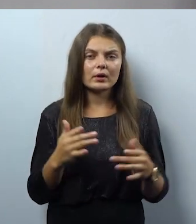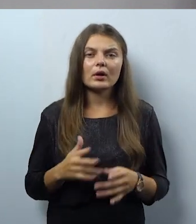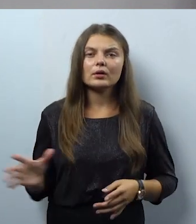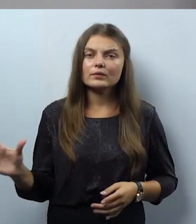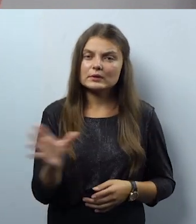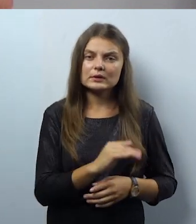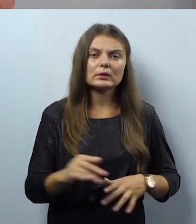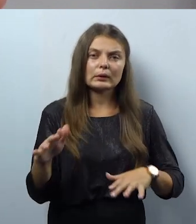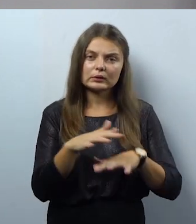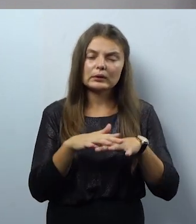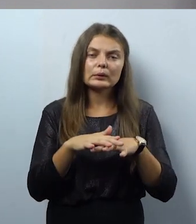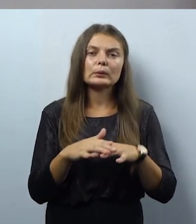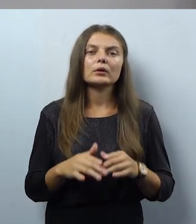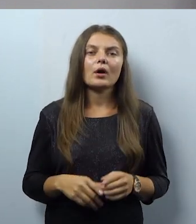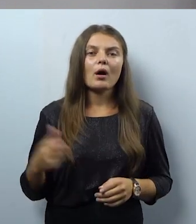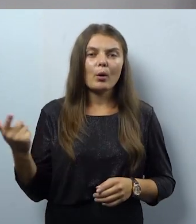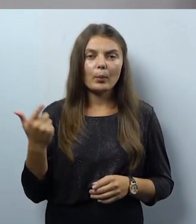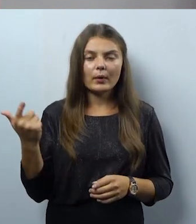громадськість, Андрій Іваськів,